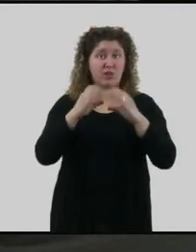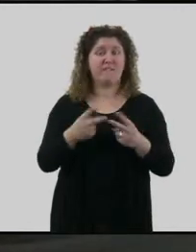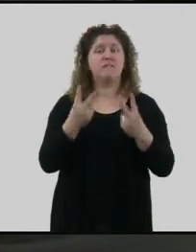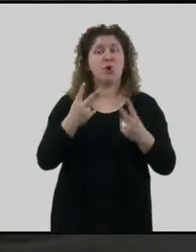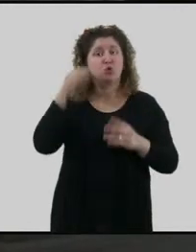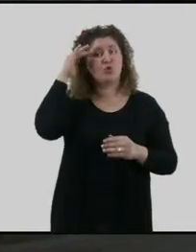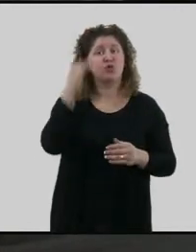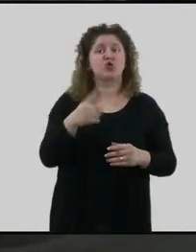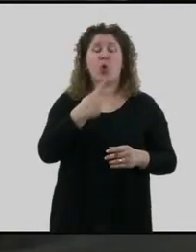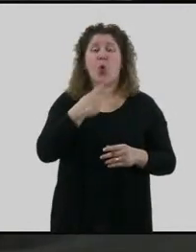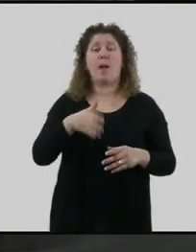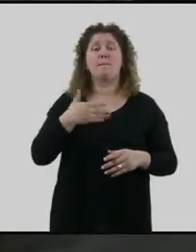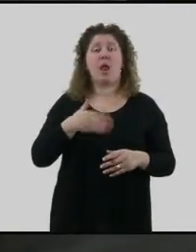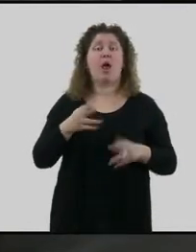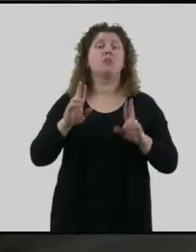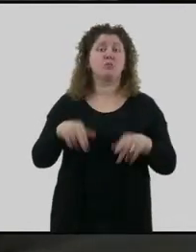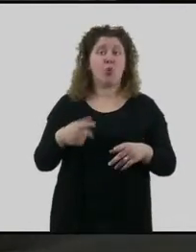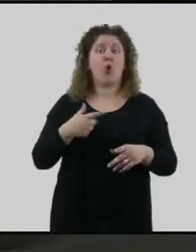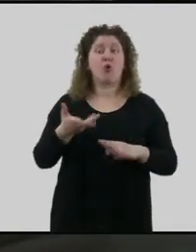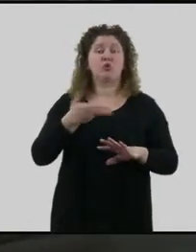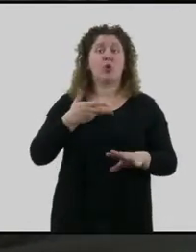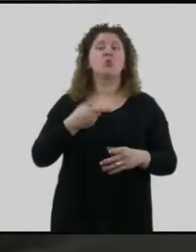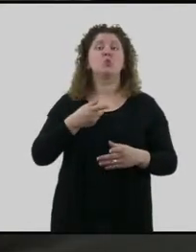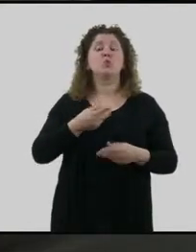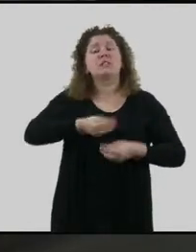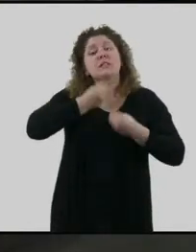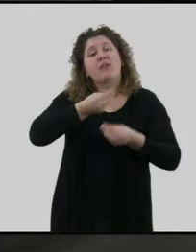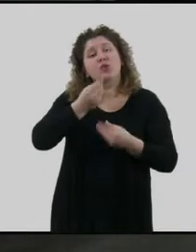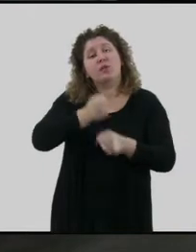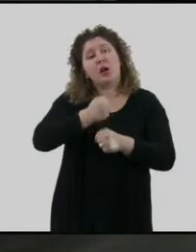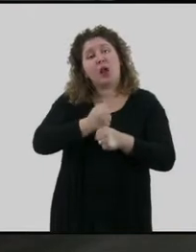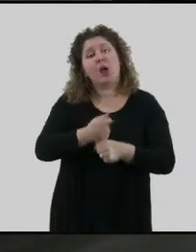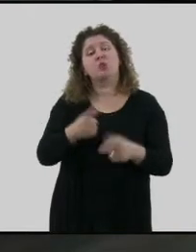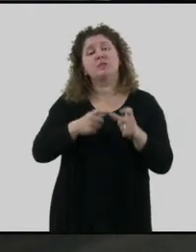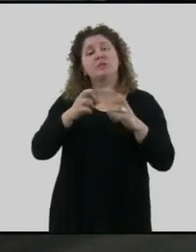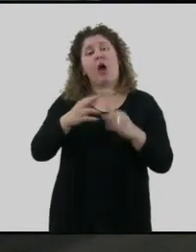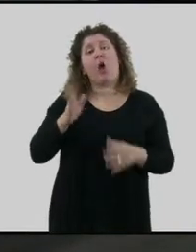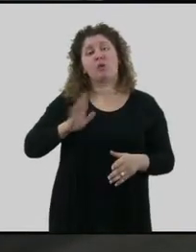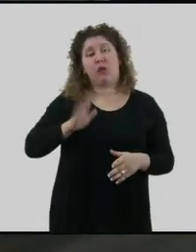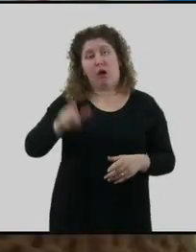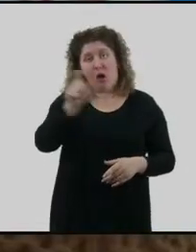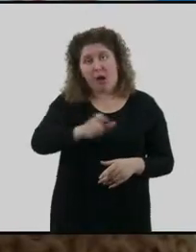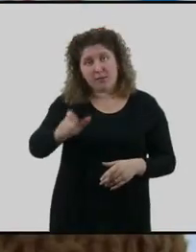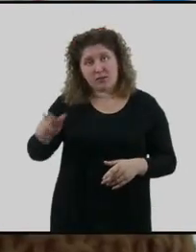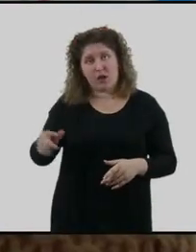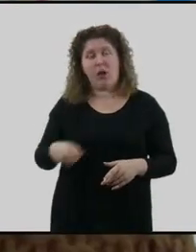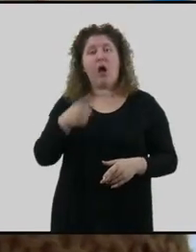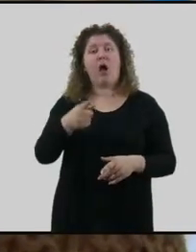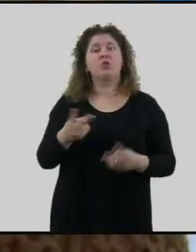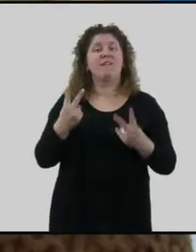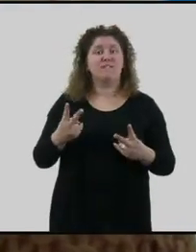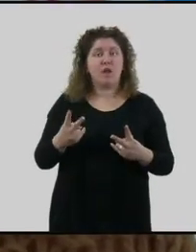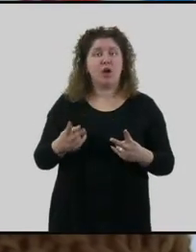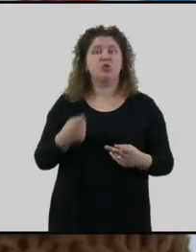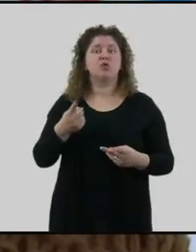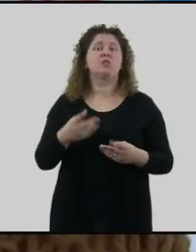nenasilna komunikacija važne su vještine koje mladi mogu steći u savjetodavnom radu s odgajateljima, a takav oblik rada važan je zbog